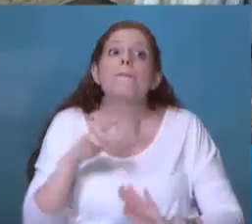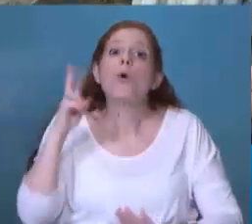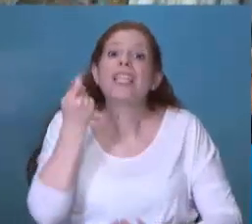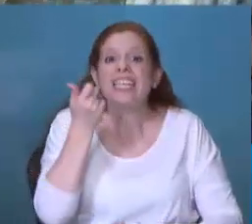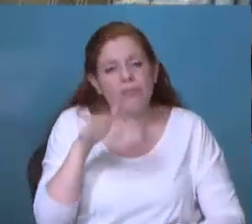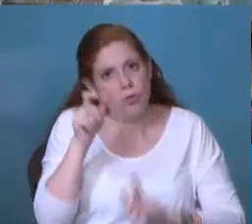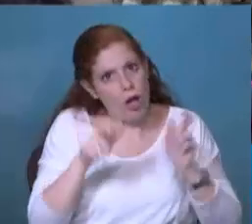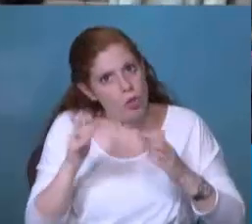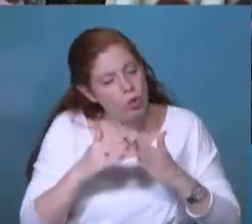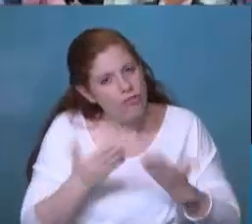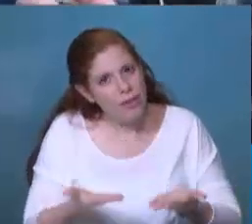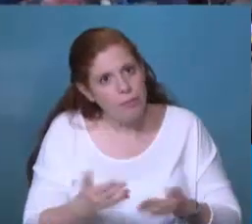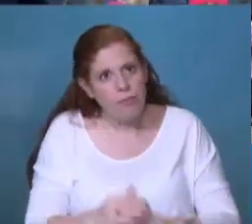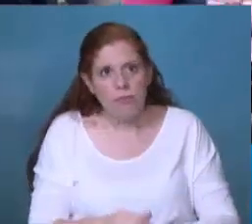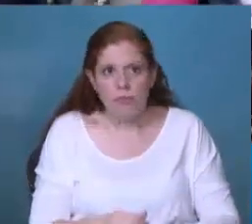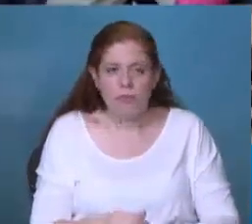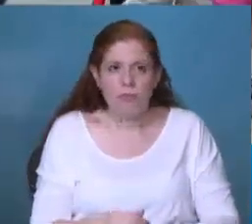citizens.